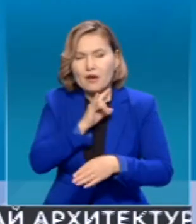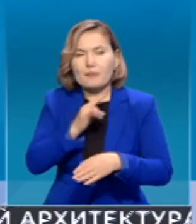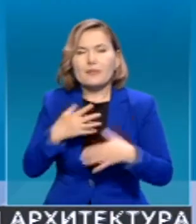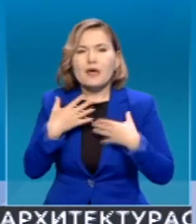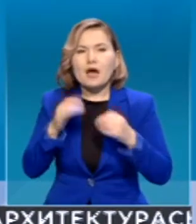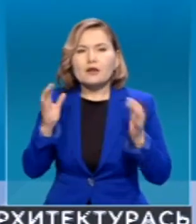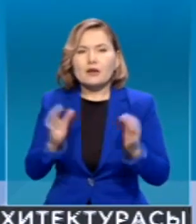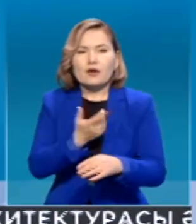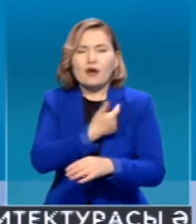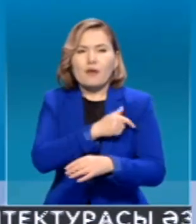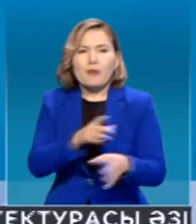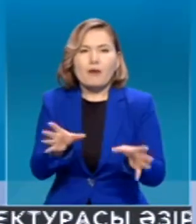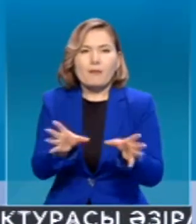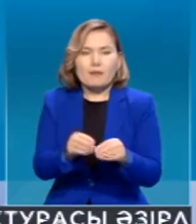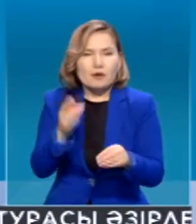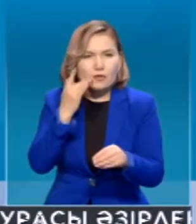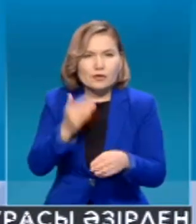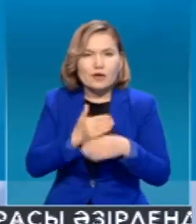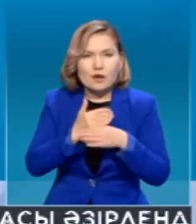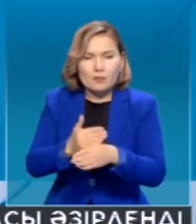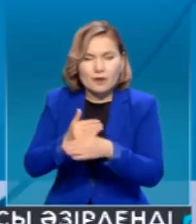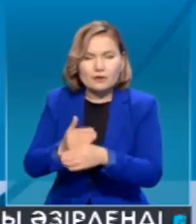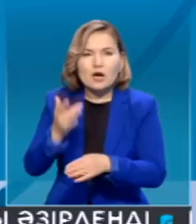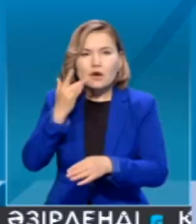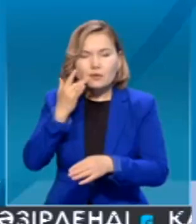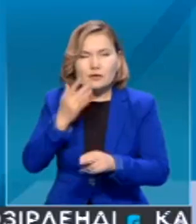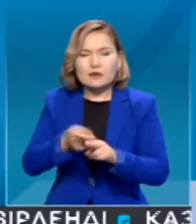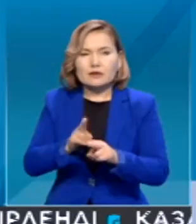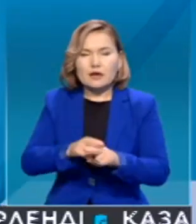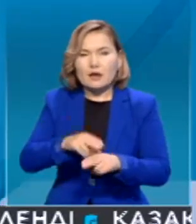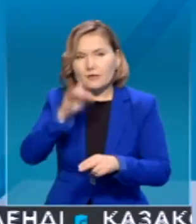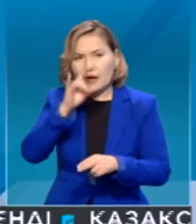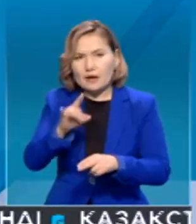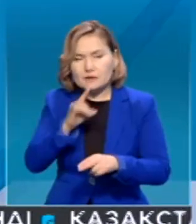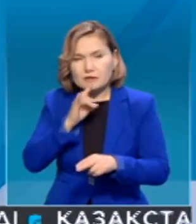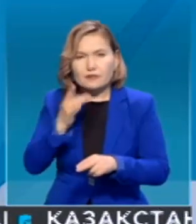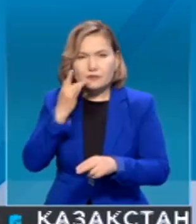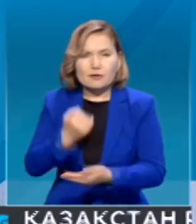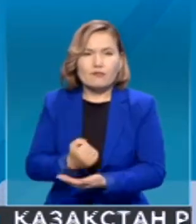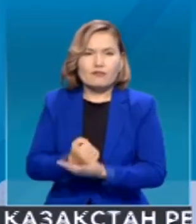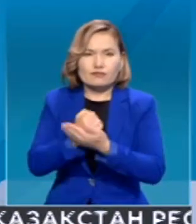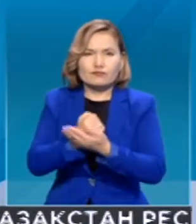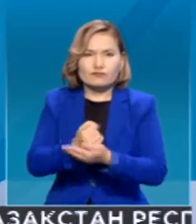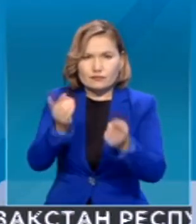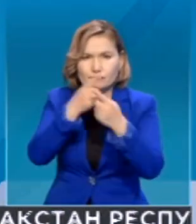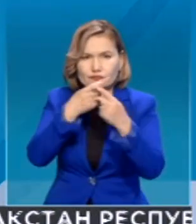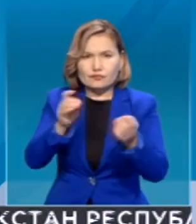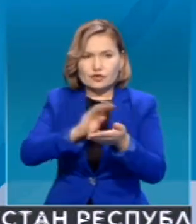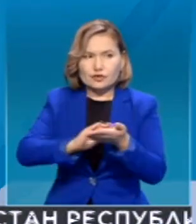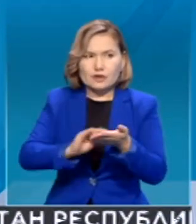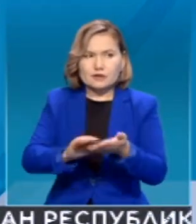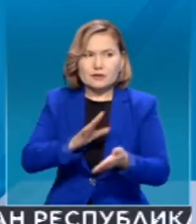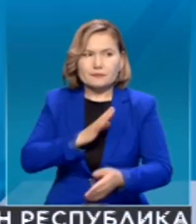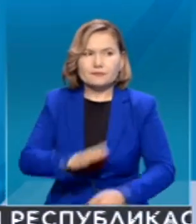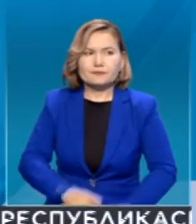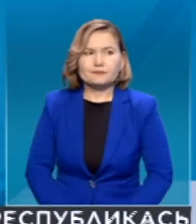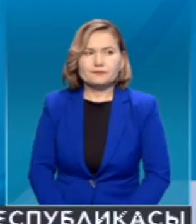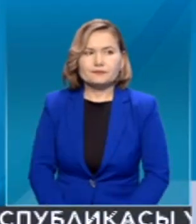сақтау саласының барлығына қолжетімді әрі әділ болуын толық қолдайды» деп жазды.